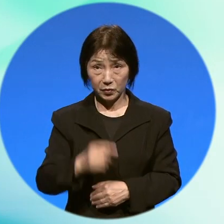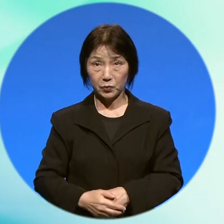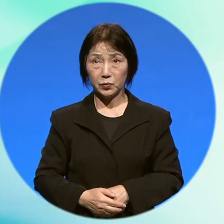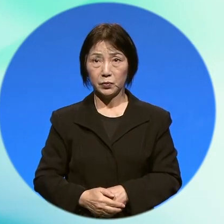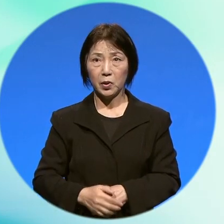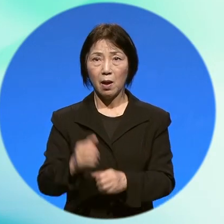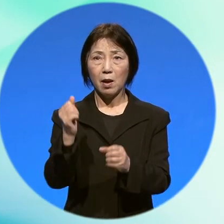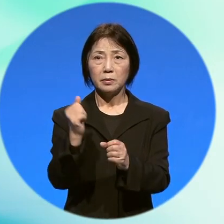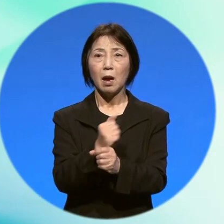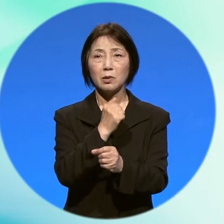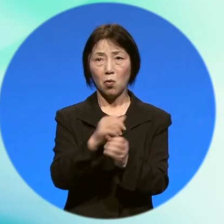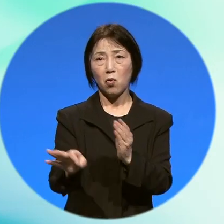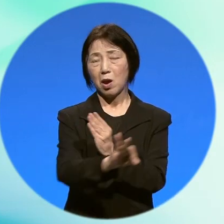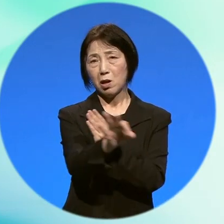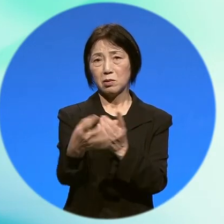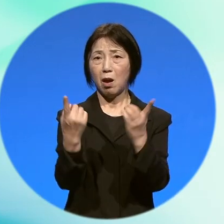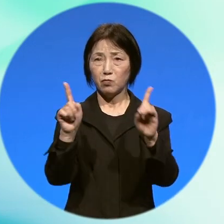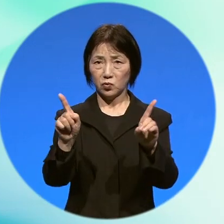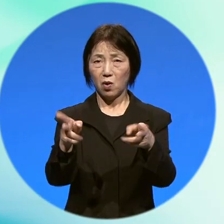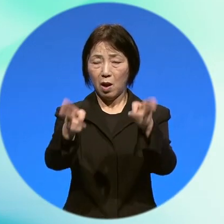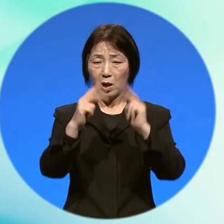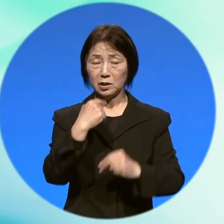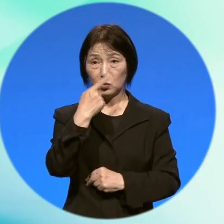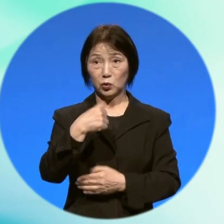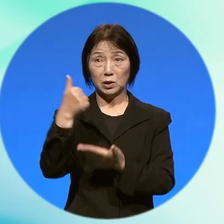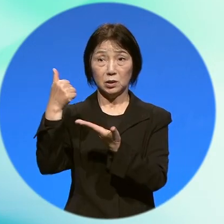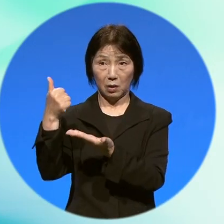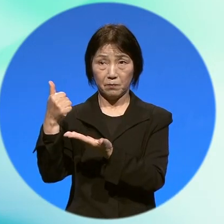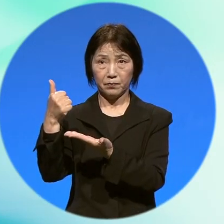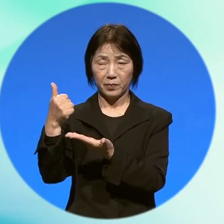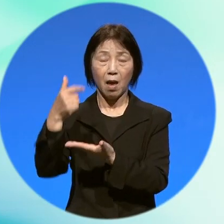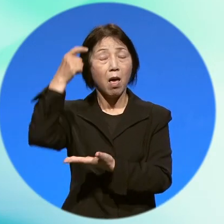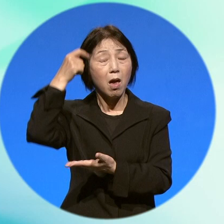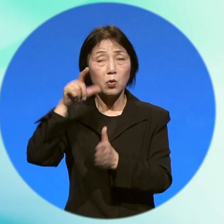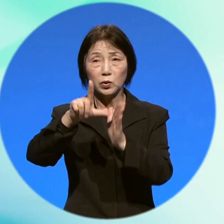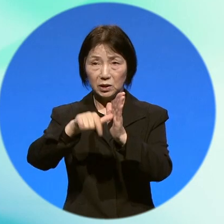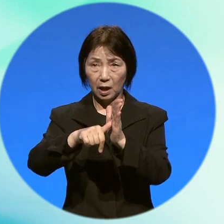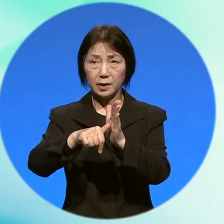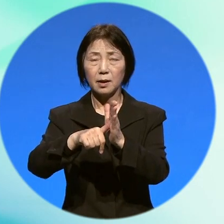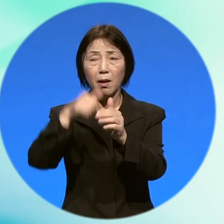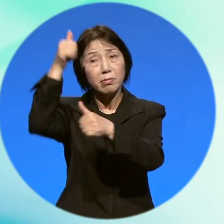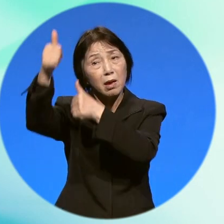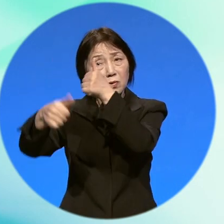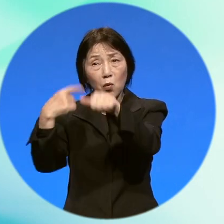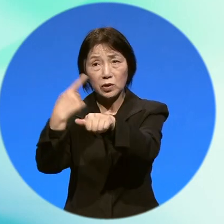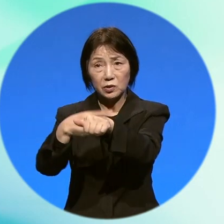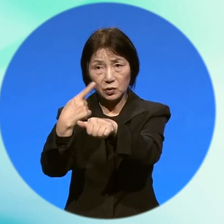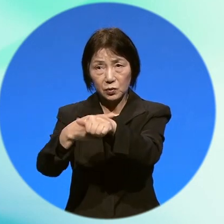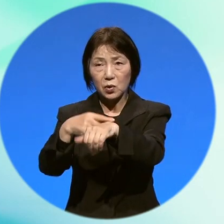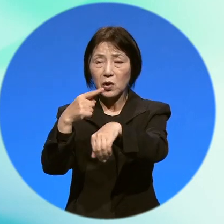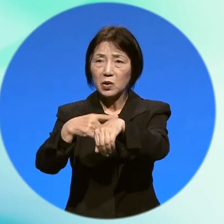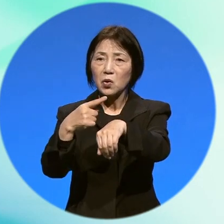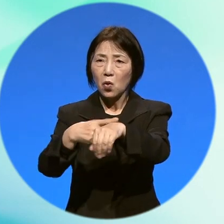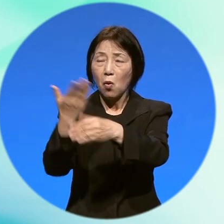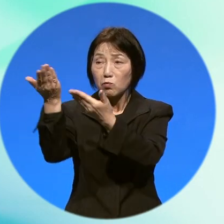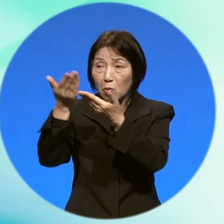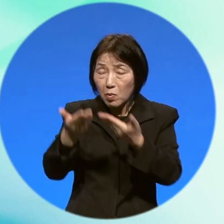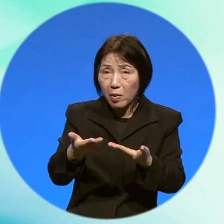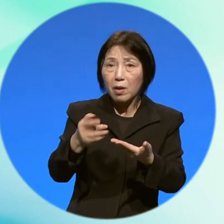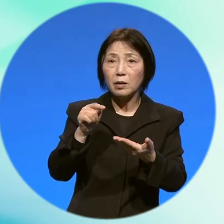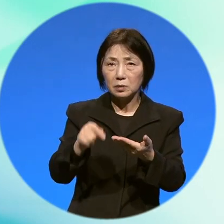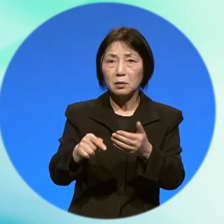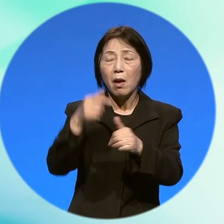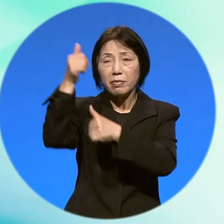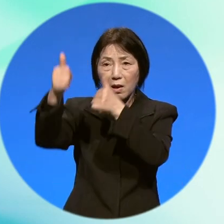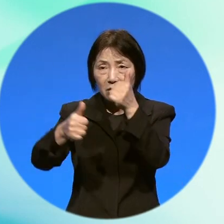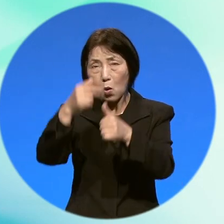産業経済部門の橋口雄吉さんは、江戸時代からの伝統技術技法を継承する